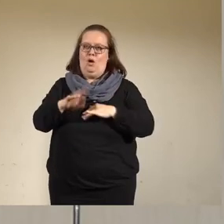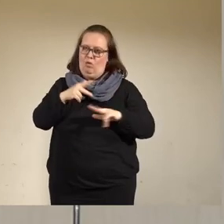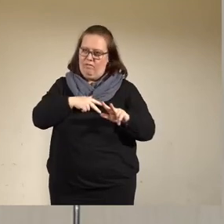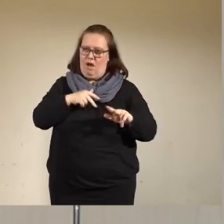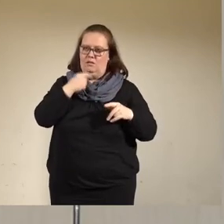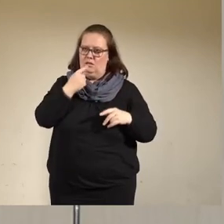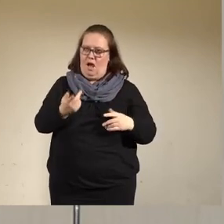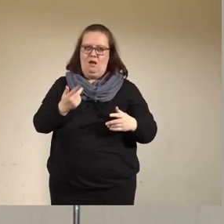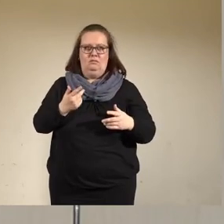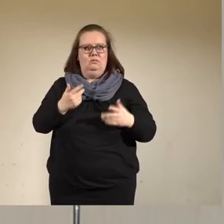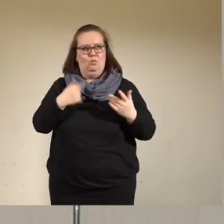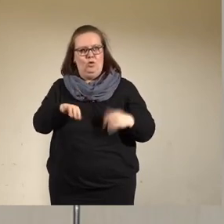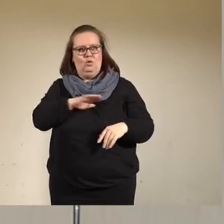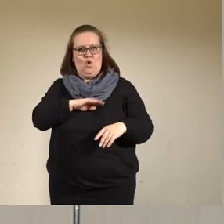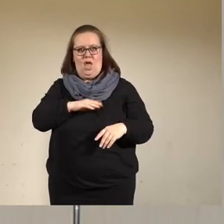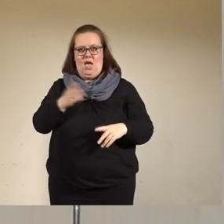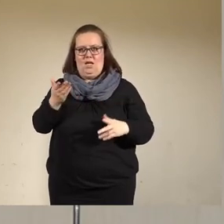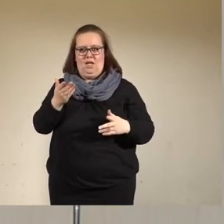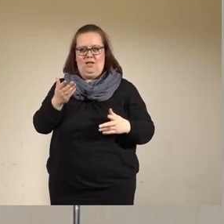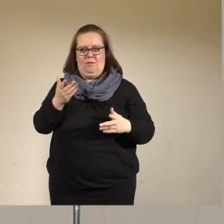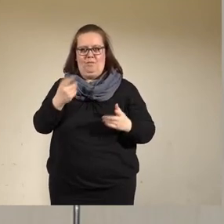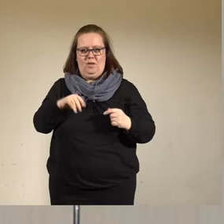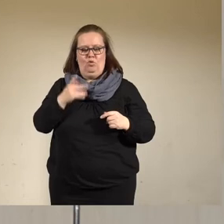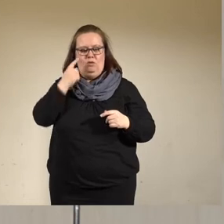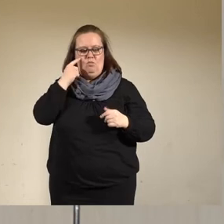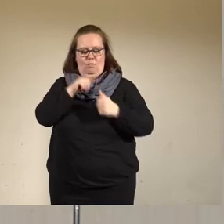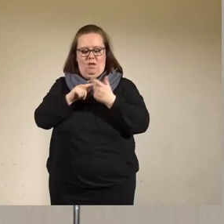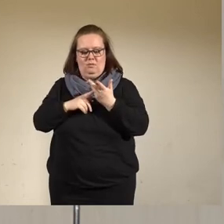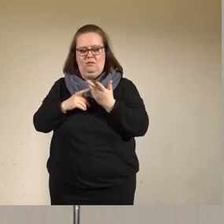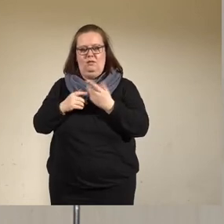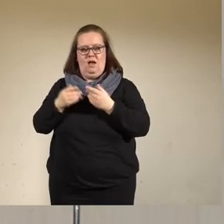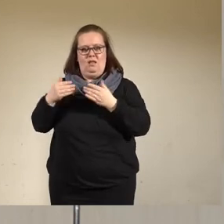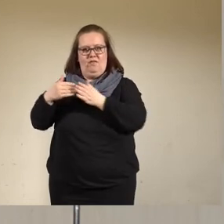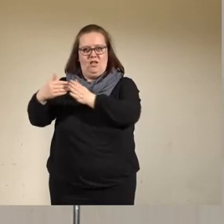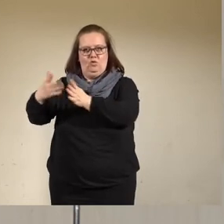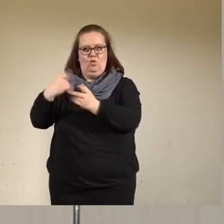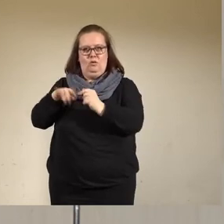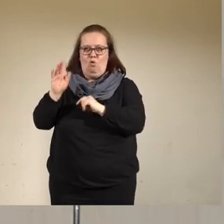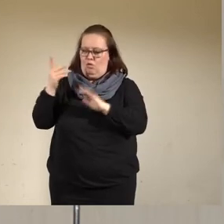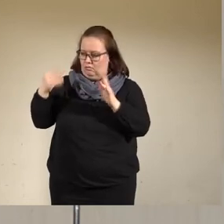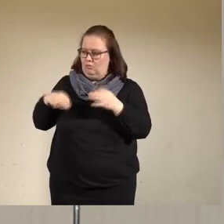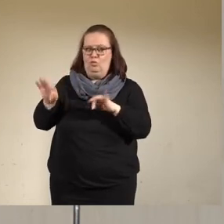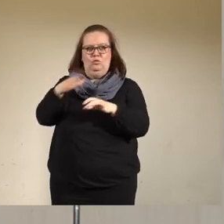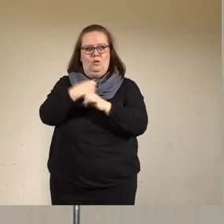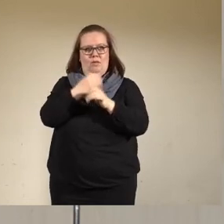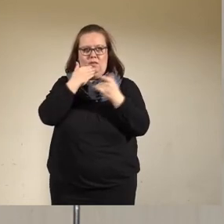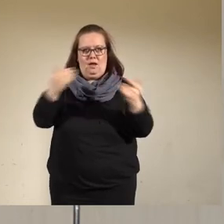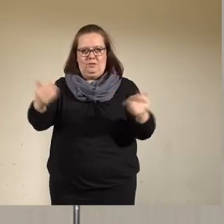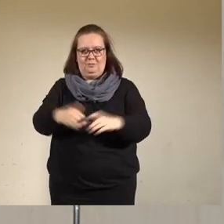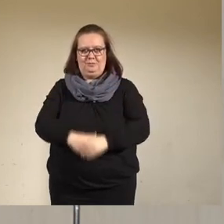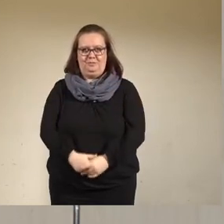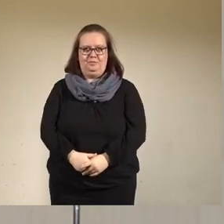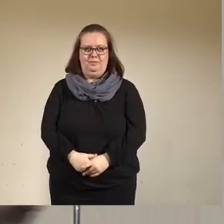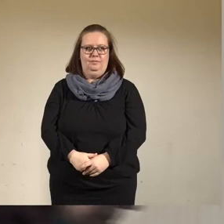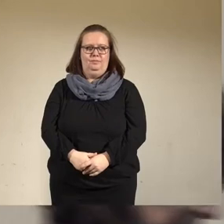ausdrücklich auch an die Kolleginnen und Kollegen der gerade genannten Fraktionen auf die weitere gute Zusammenarbeit. Vielen